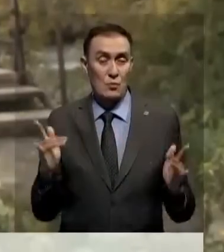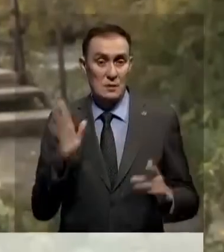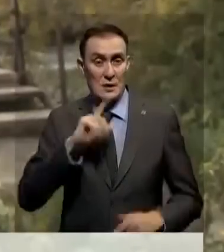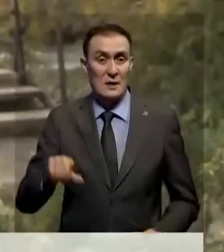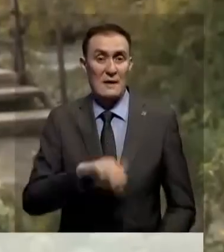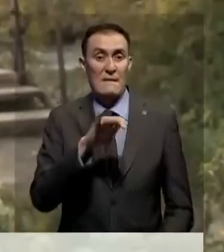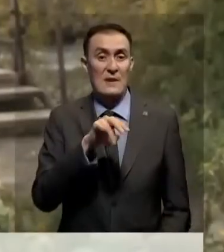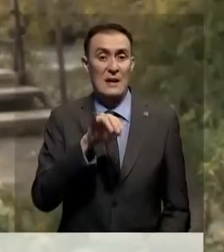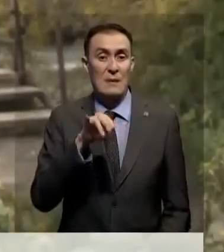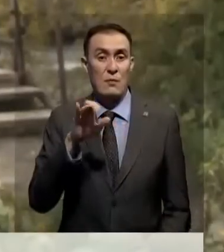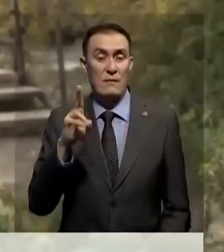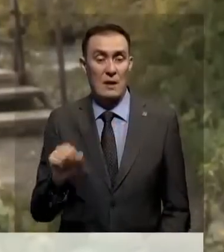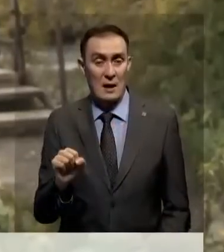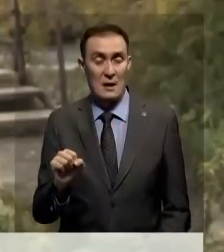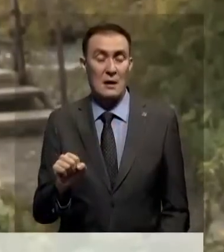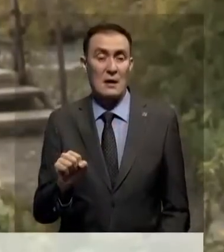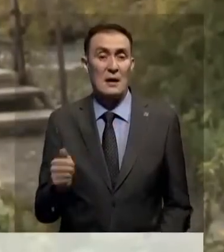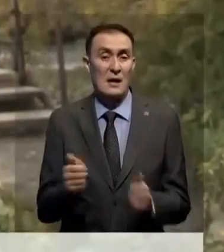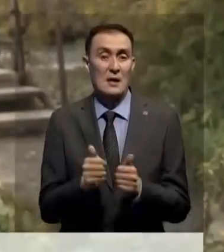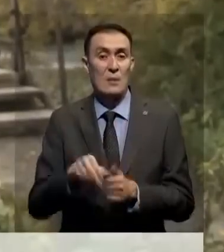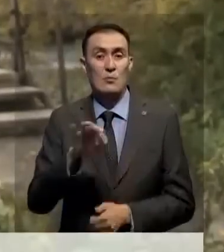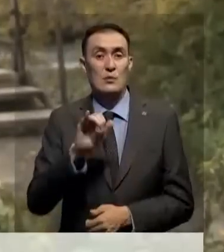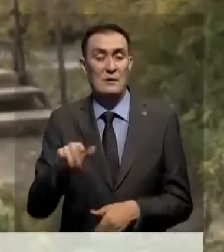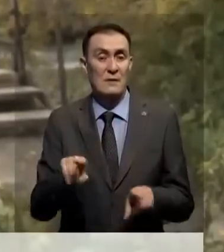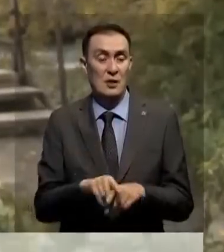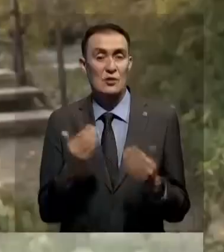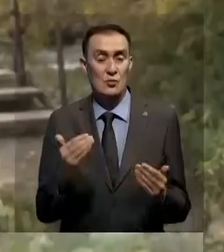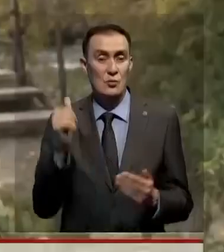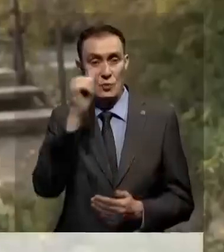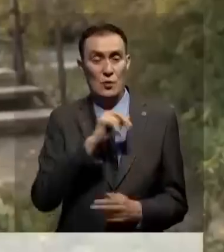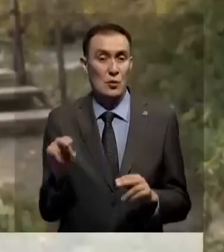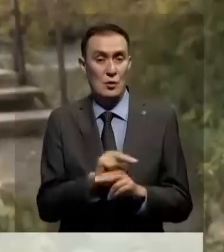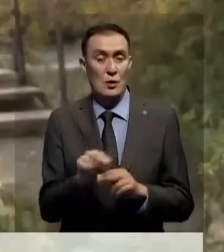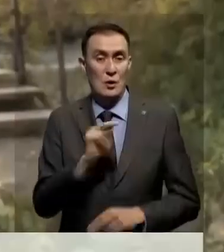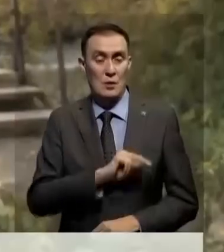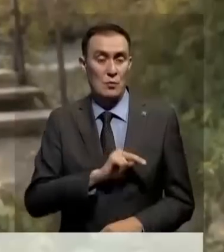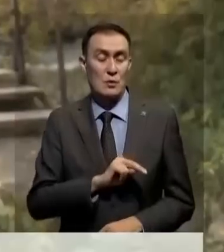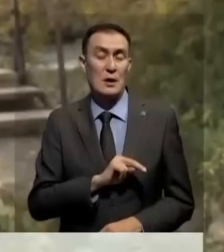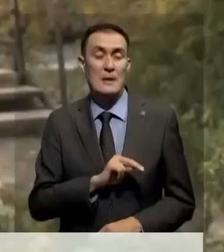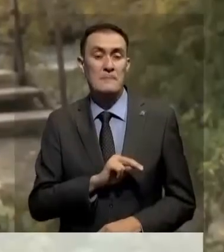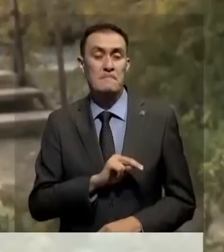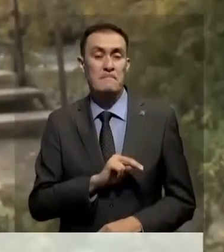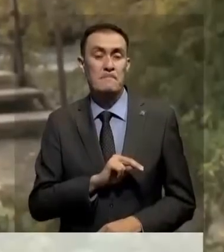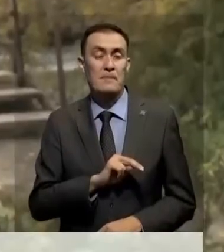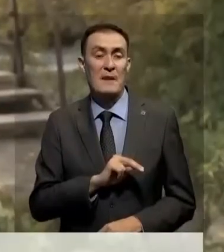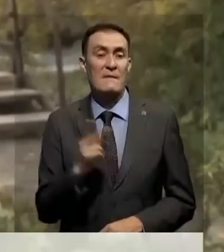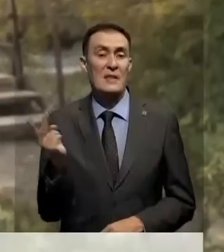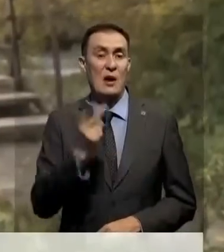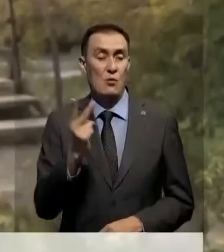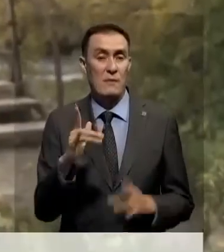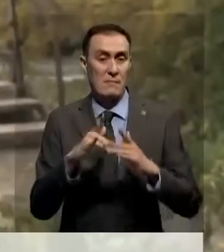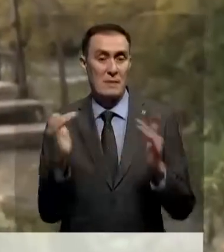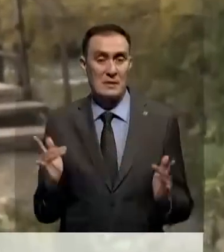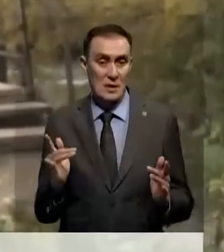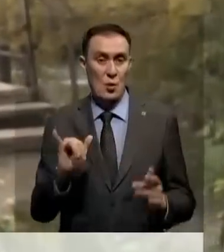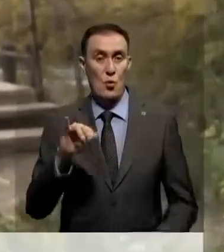реку Филипповка в районе Досав. Также в текущем году проведены работы по реконструкции второго моста через